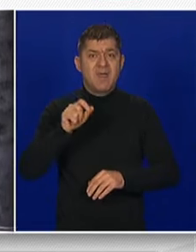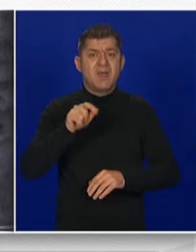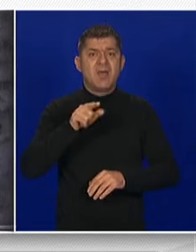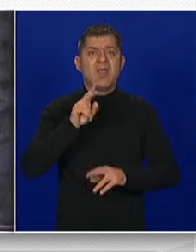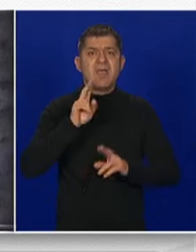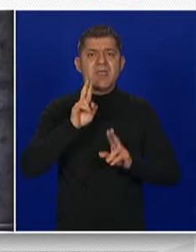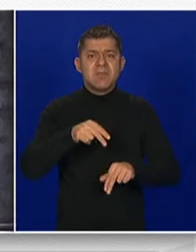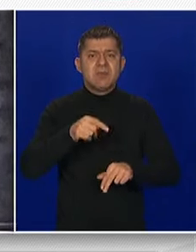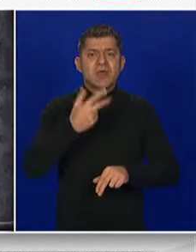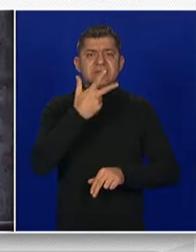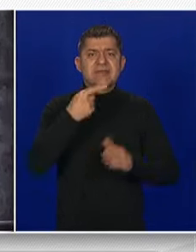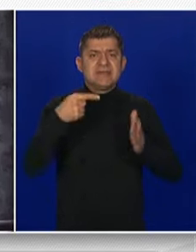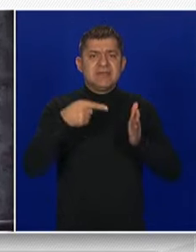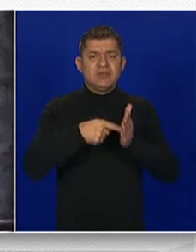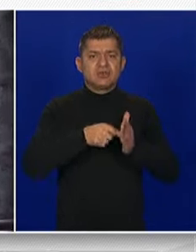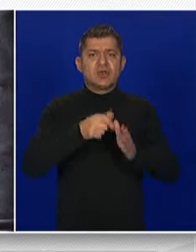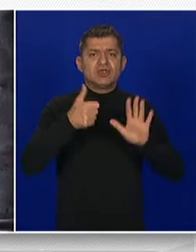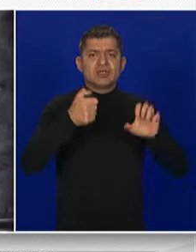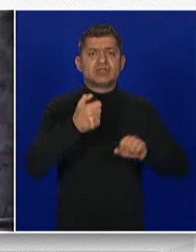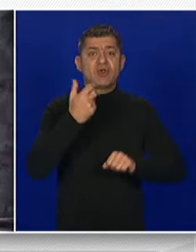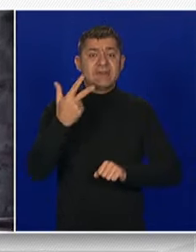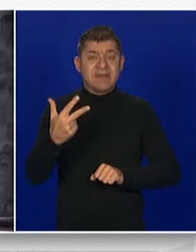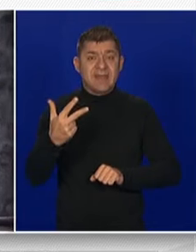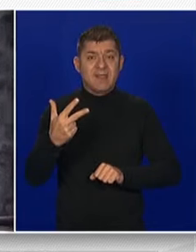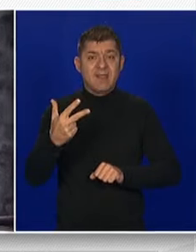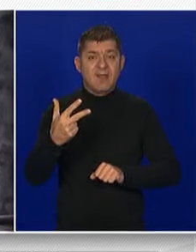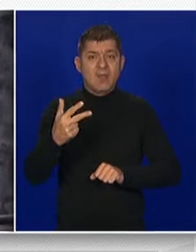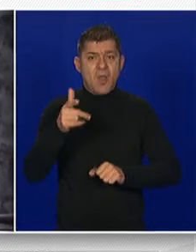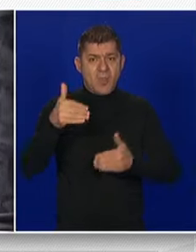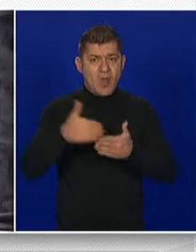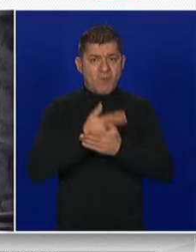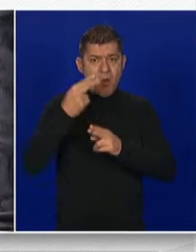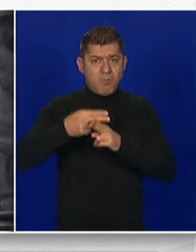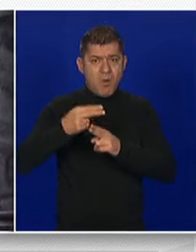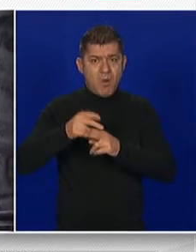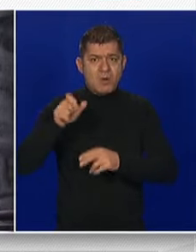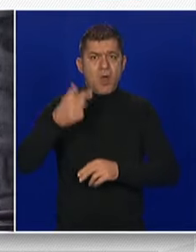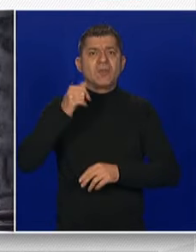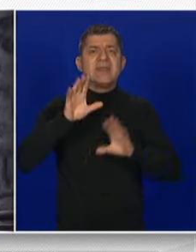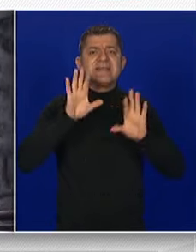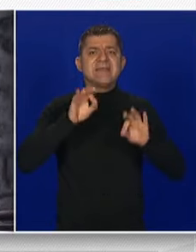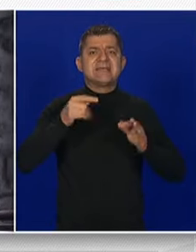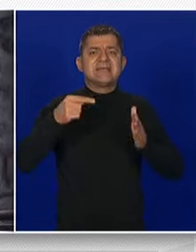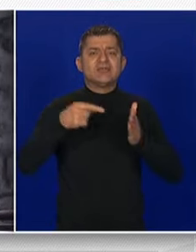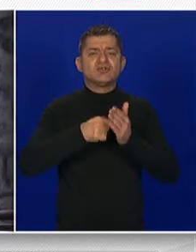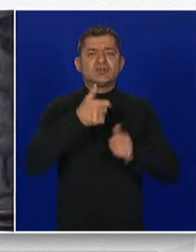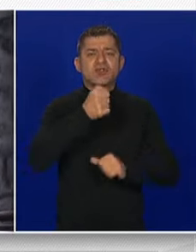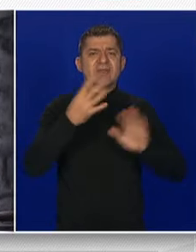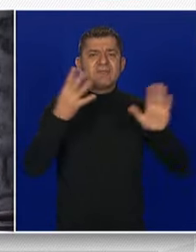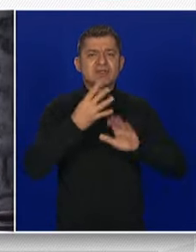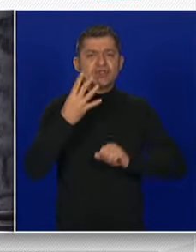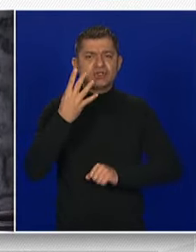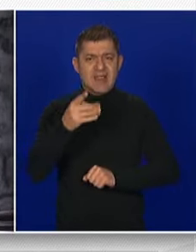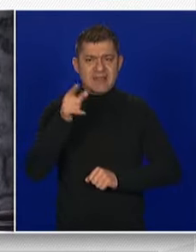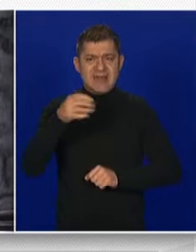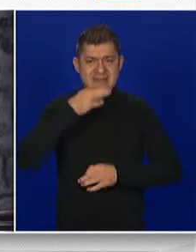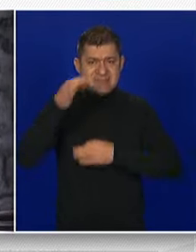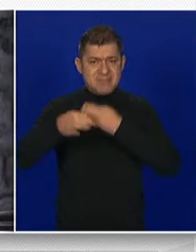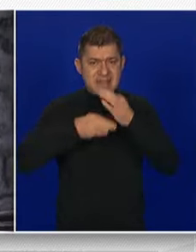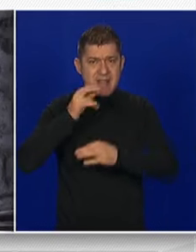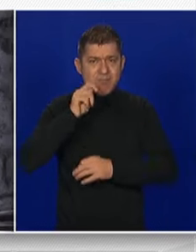imali 3603 novo oboljela od 10194 testirana